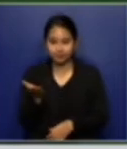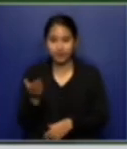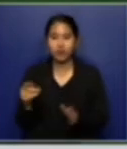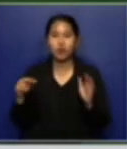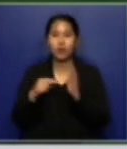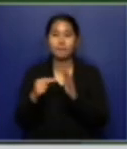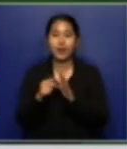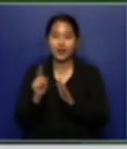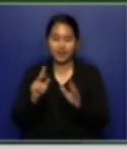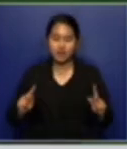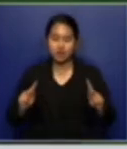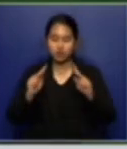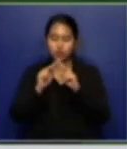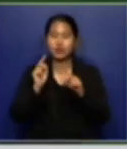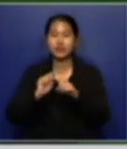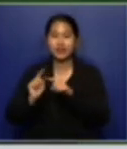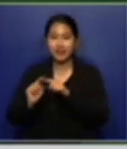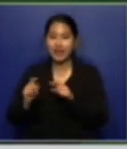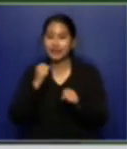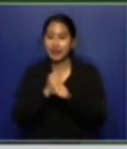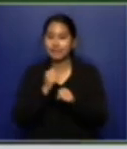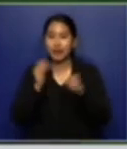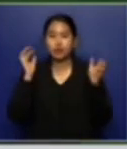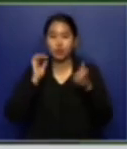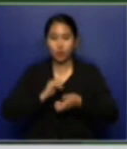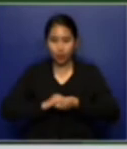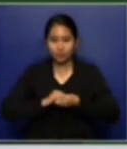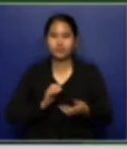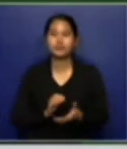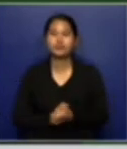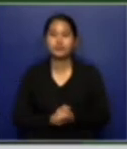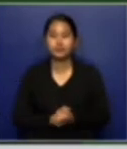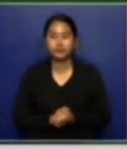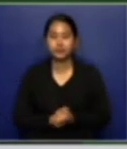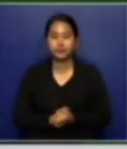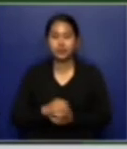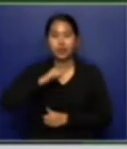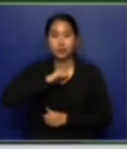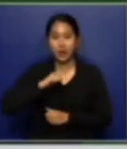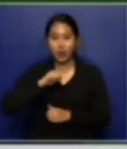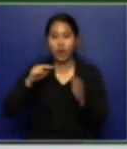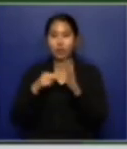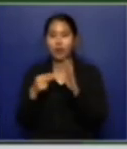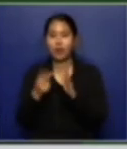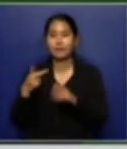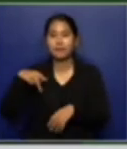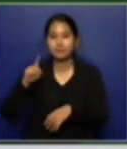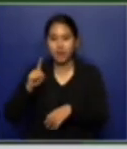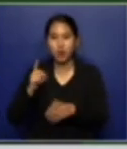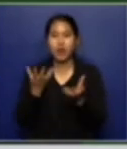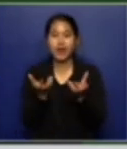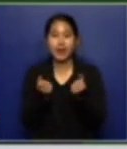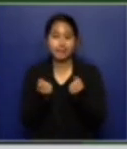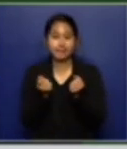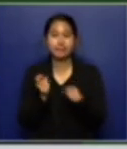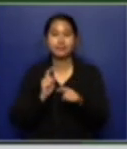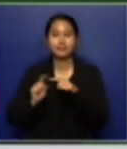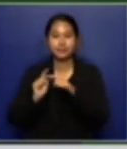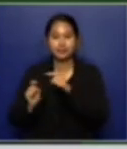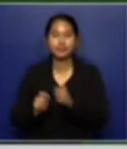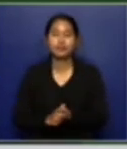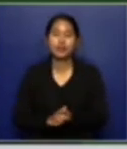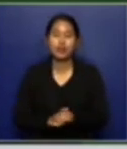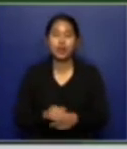ของกระทรวงต่างๆร่วมกันนะคะแล้วฝั่งขวาก็จะเป็นผลผลิตที่ได้รับนะคะในทุกๆร